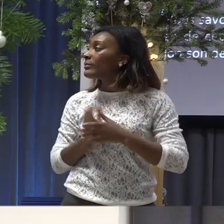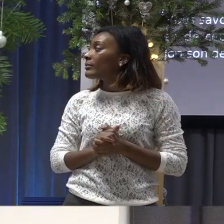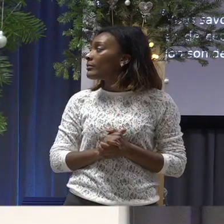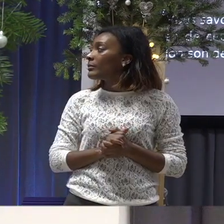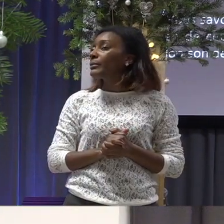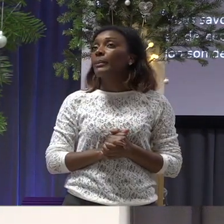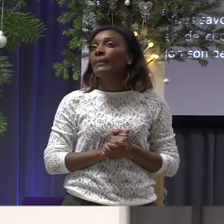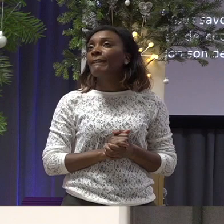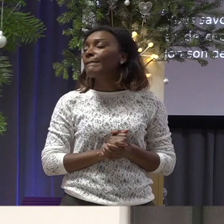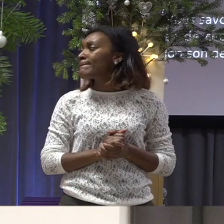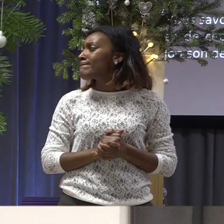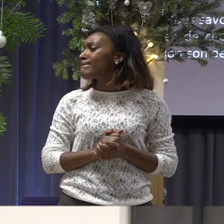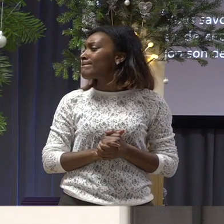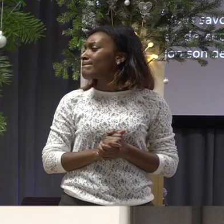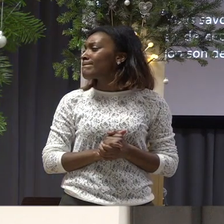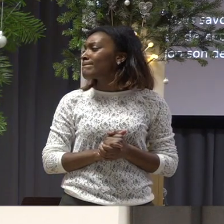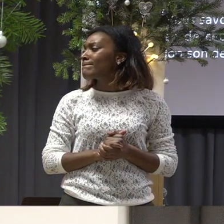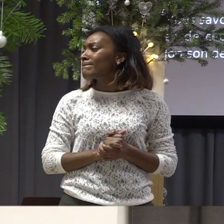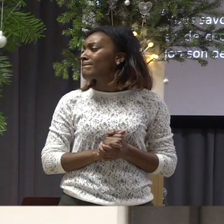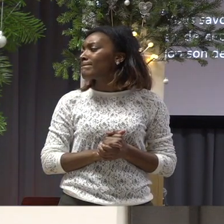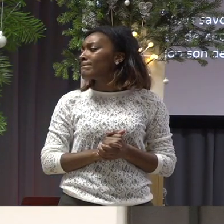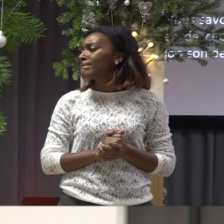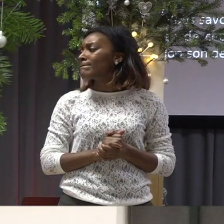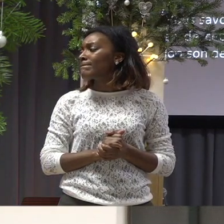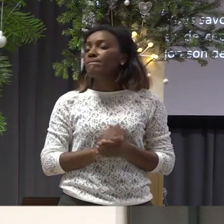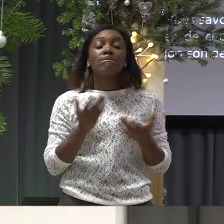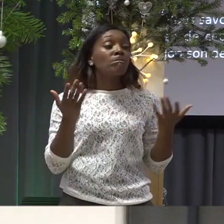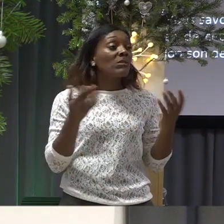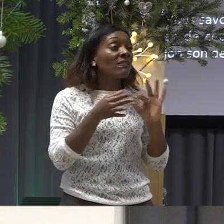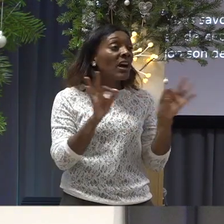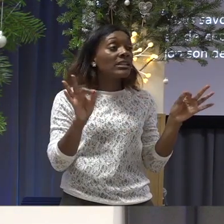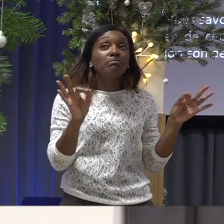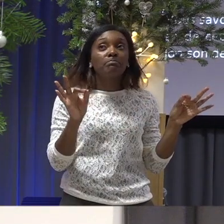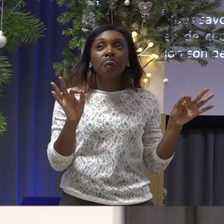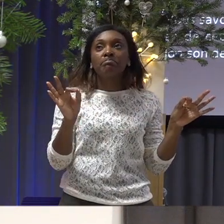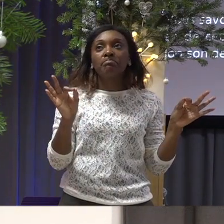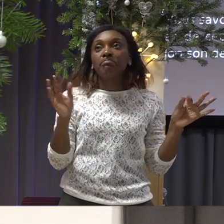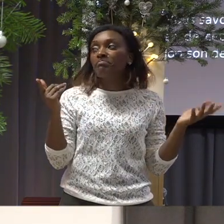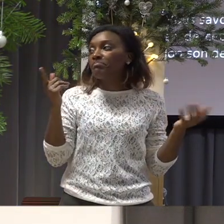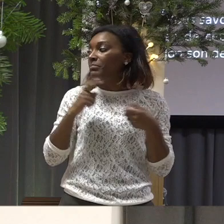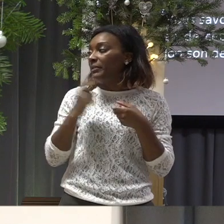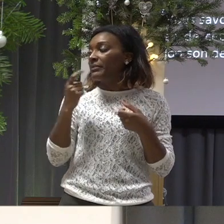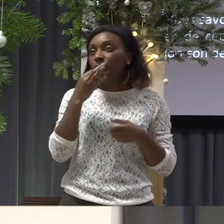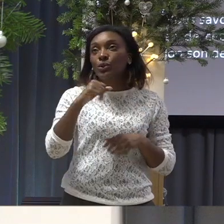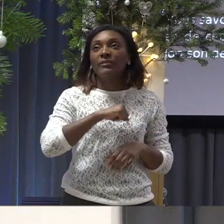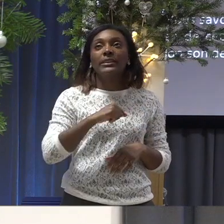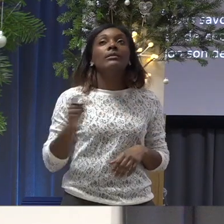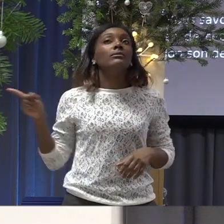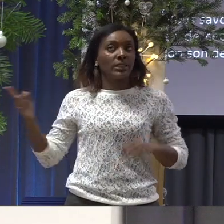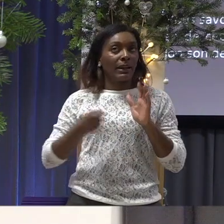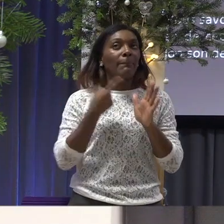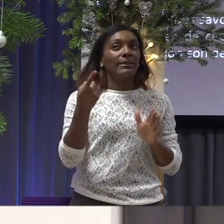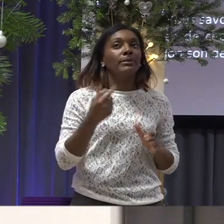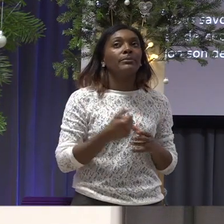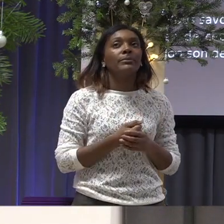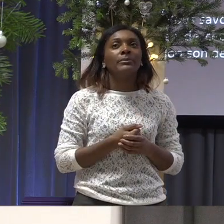travers valait 1000 signes de reconnaissance pour les choses qui vont bien. » Je répète, un signe